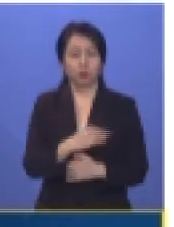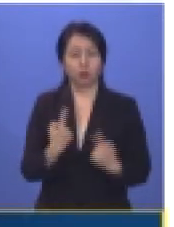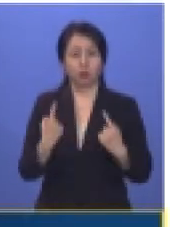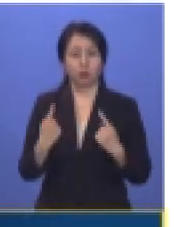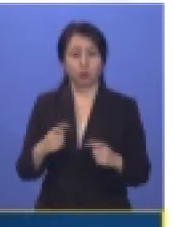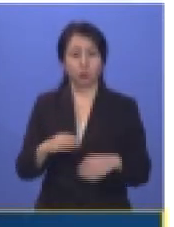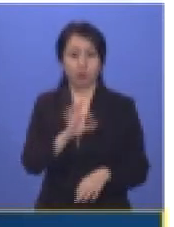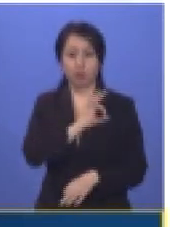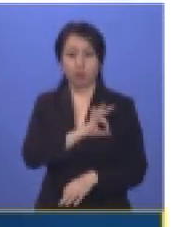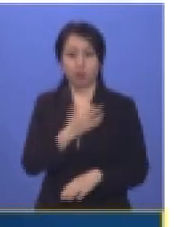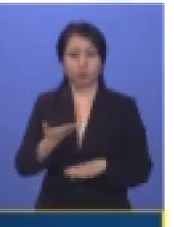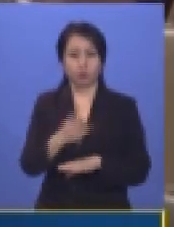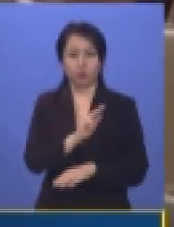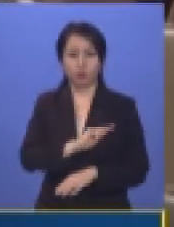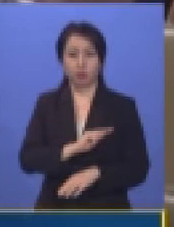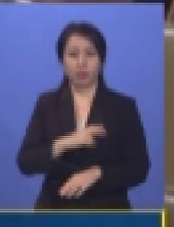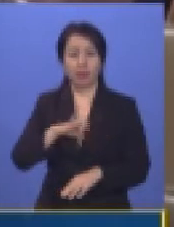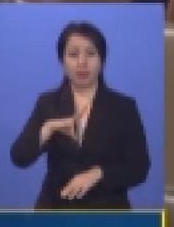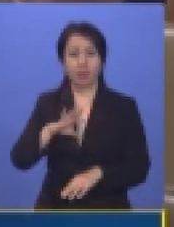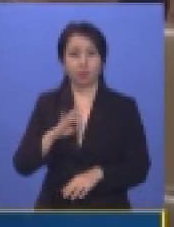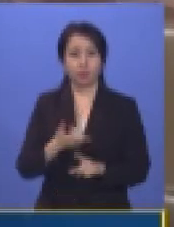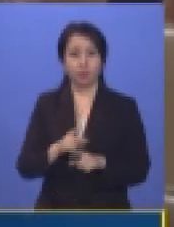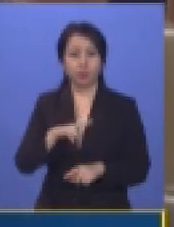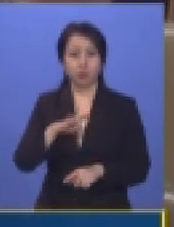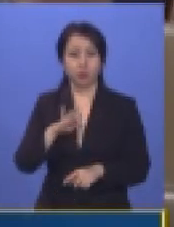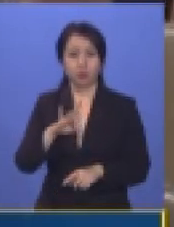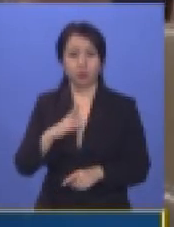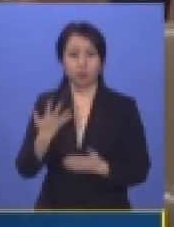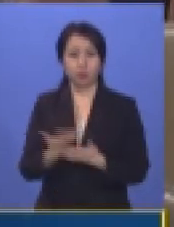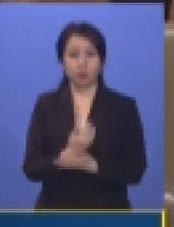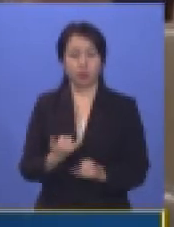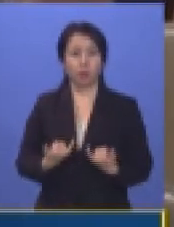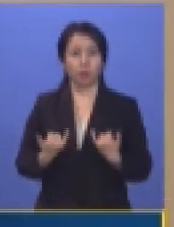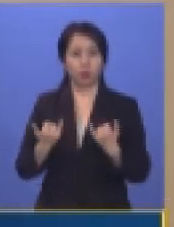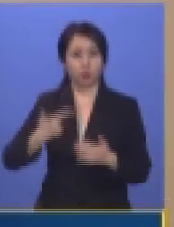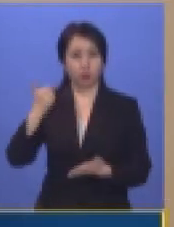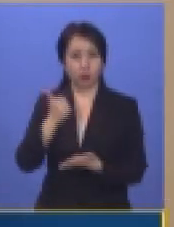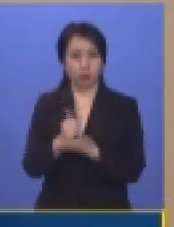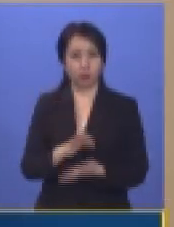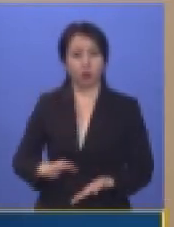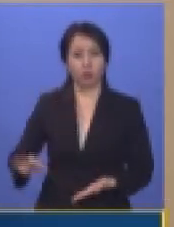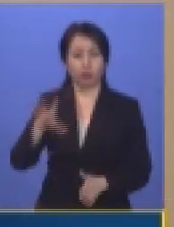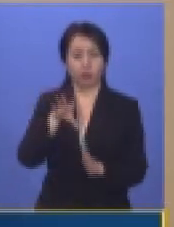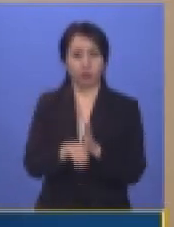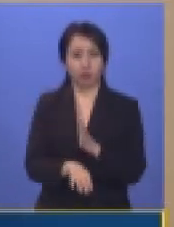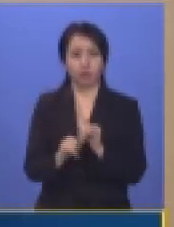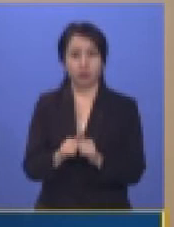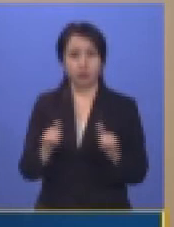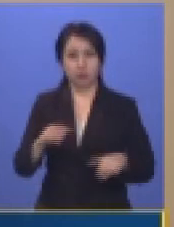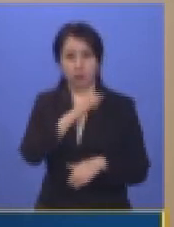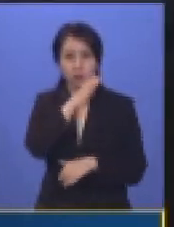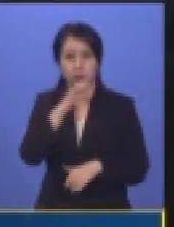применить в нашей работе. Гани Нагуметов и Тимур Султангазиев получили почетные грамоты акима области за вклад в развитие